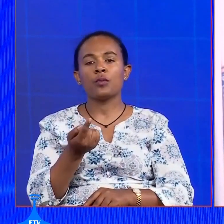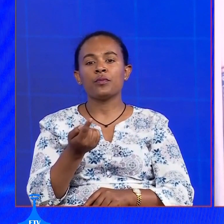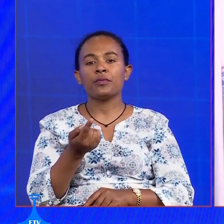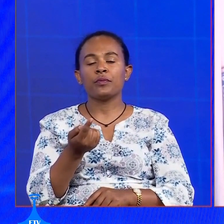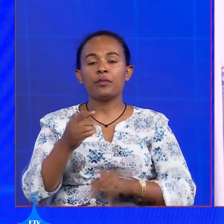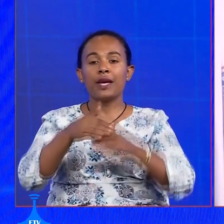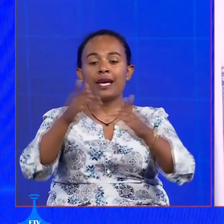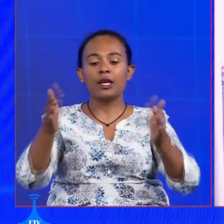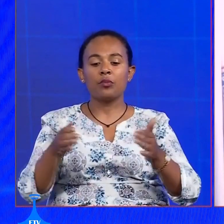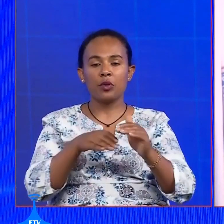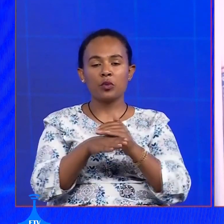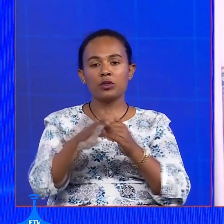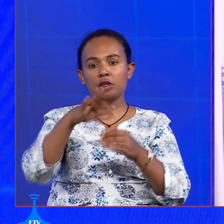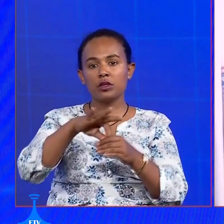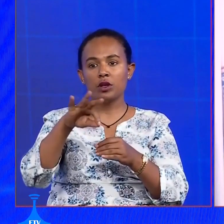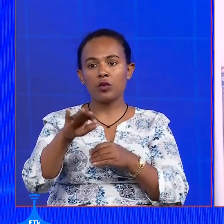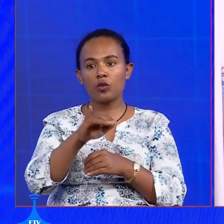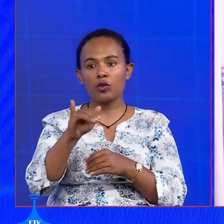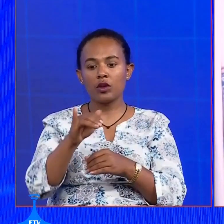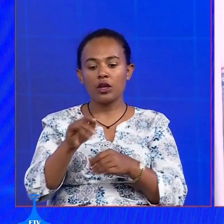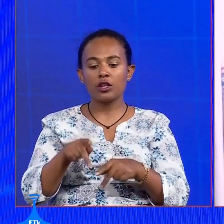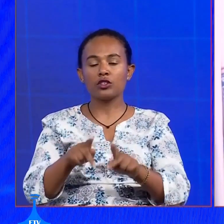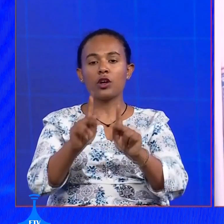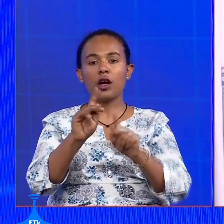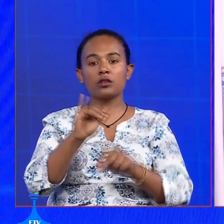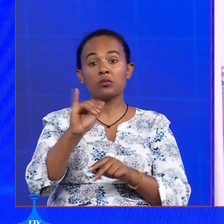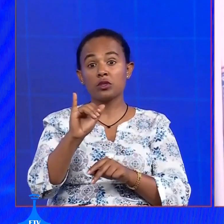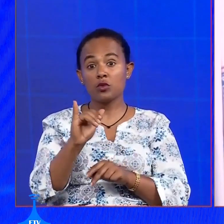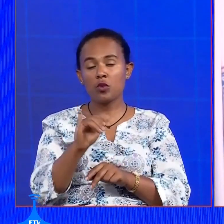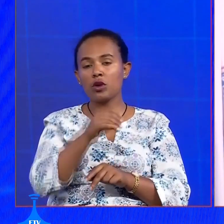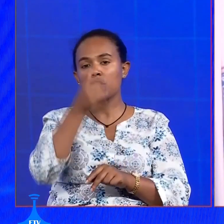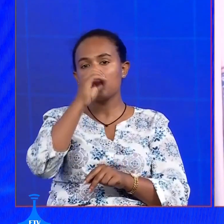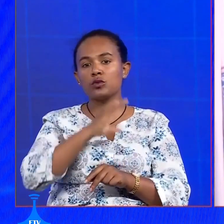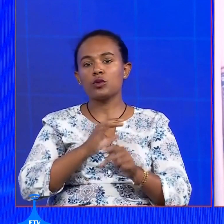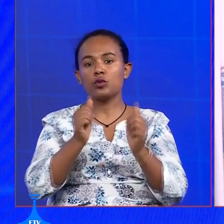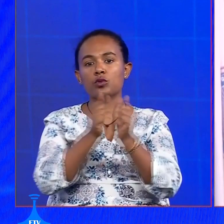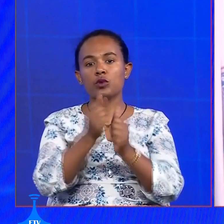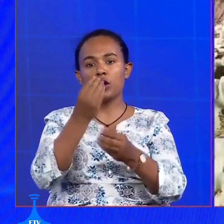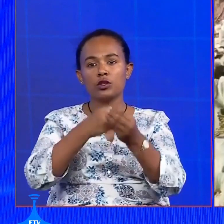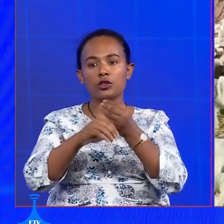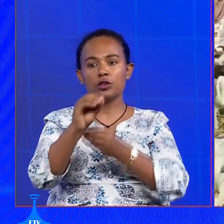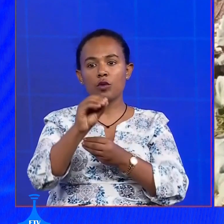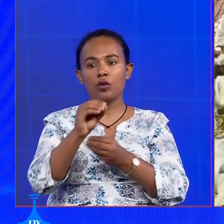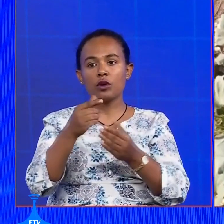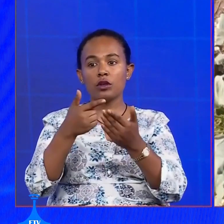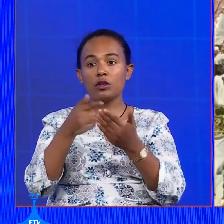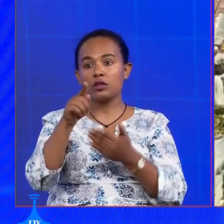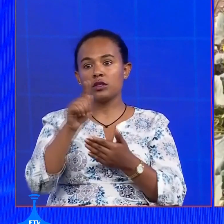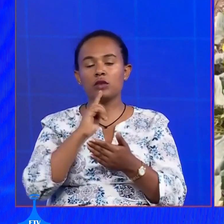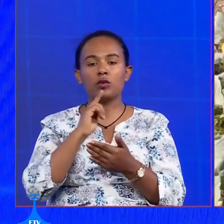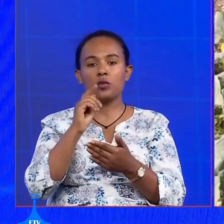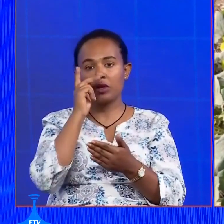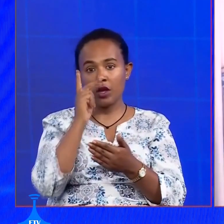በግቢ ውስጥ ተክሎ ልክ እንደ እርሻ አስመስሎም ከሌላውን ሰዎችን ጋር እየሸጠም ልክ እንደ እርሻ ነው ብለን ነው የምናውቀው።